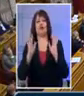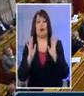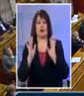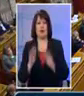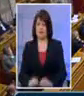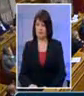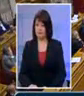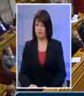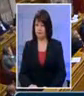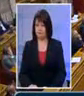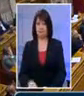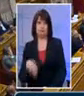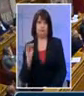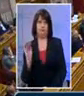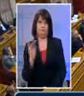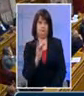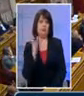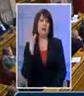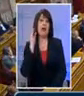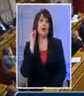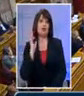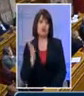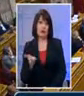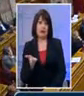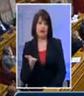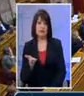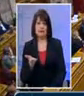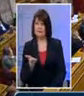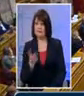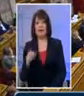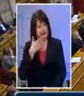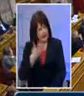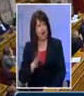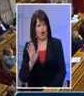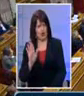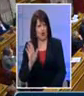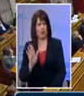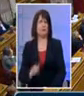Κυρίες και κύριοι συνάδελφοι, άκουσα τέλος και θα κλείσω με αυτό.